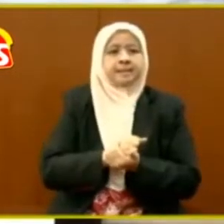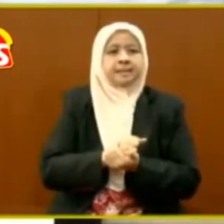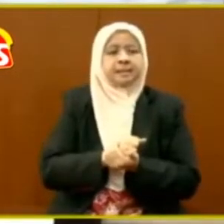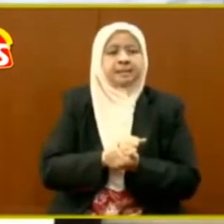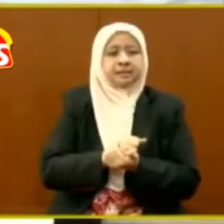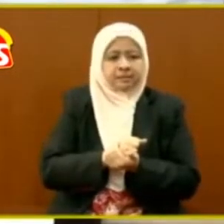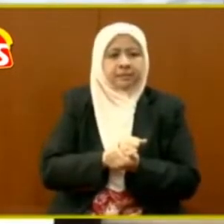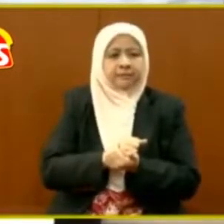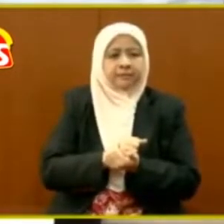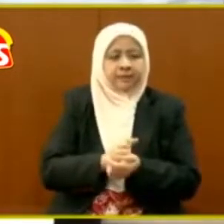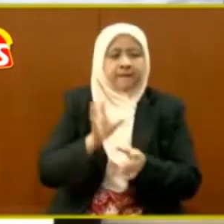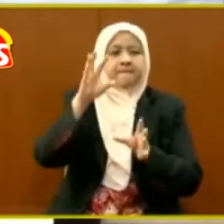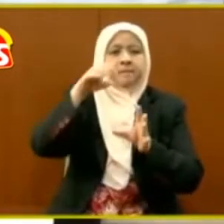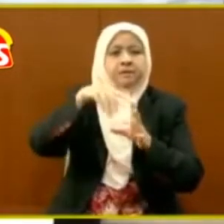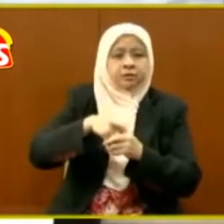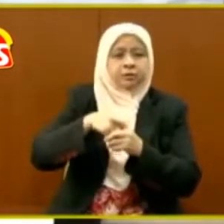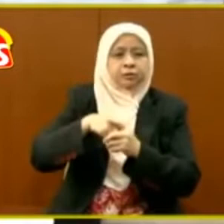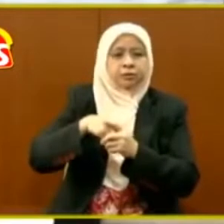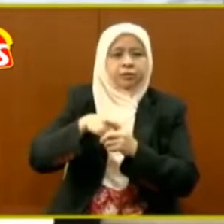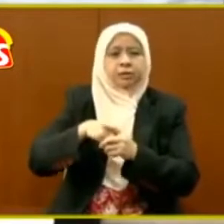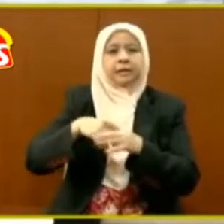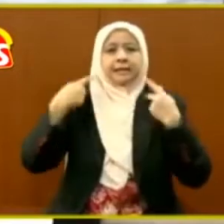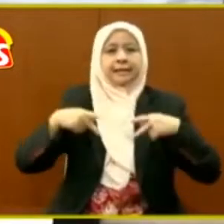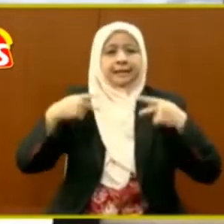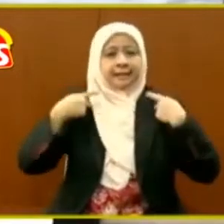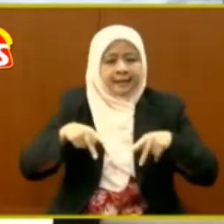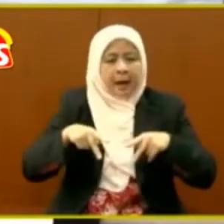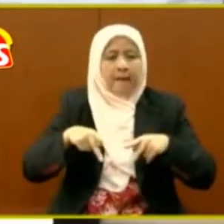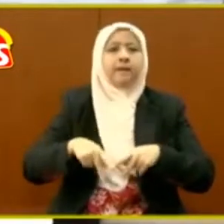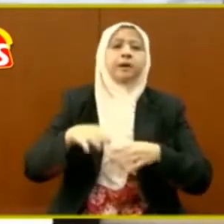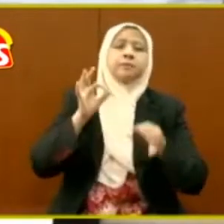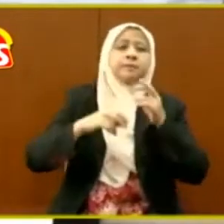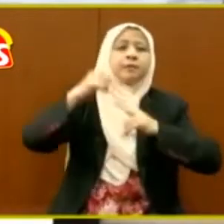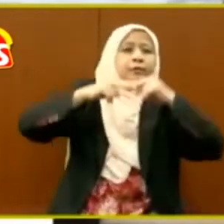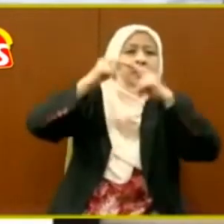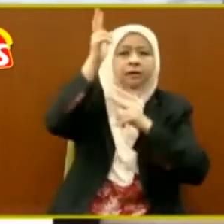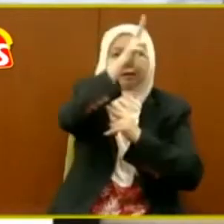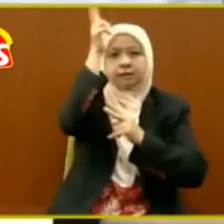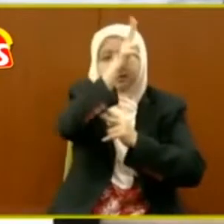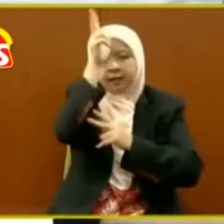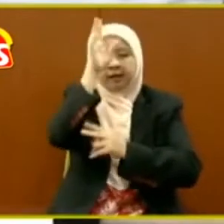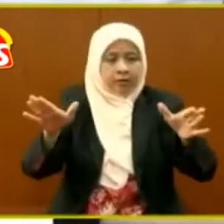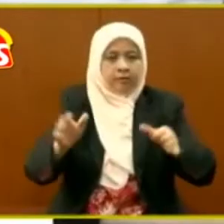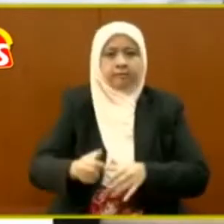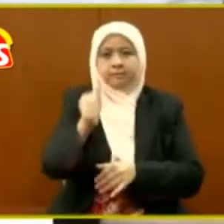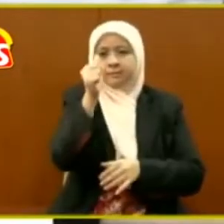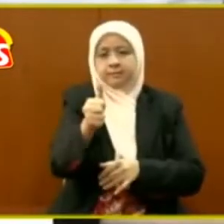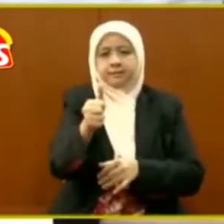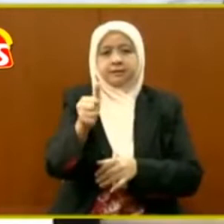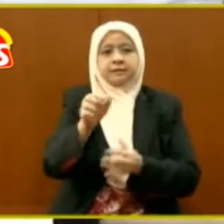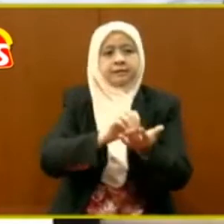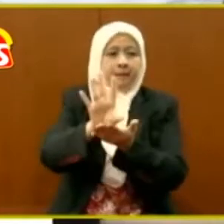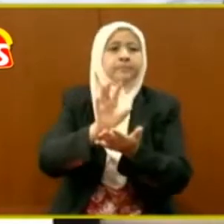ia memasuki premis-premis ataupun kediaman kediaman kerajaan ya kita kalau buka dirasa book bahwa